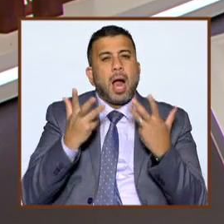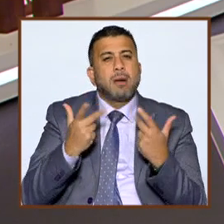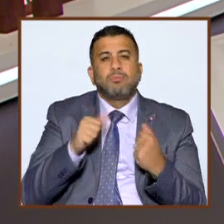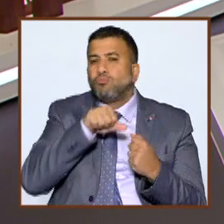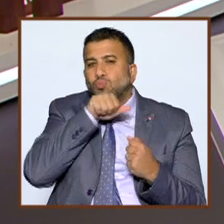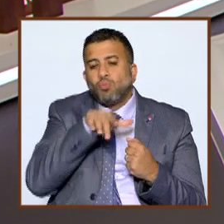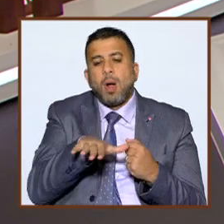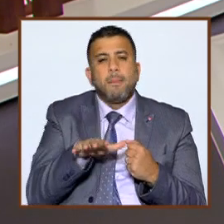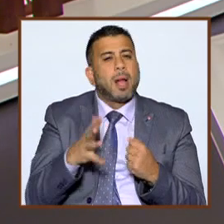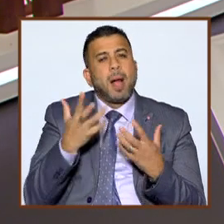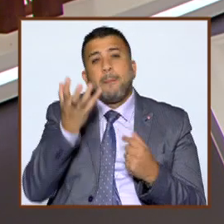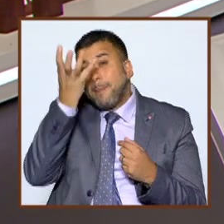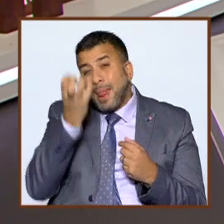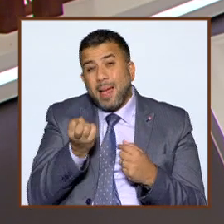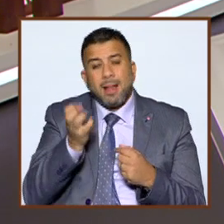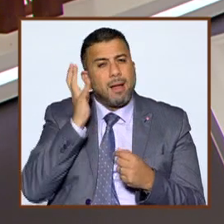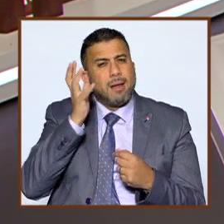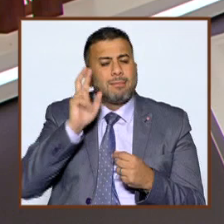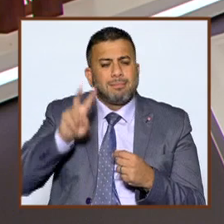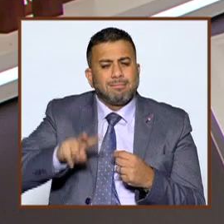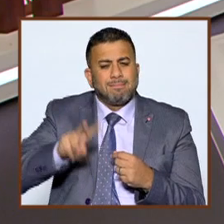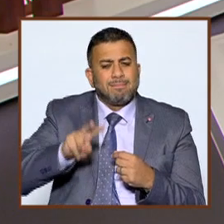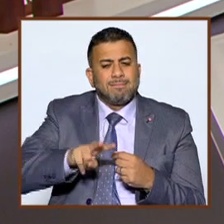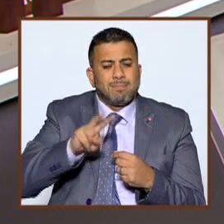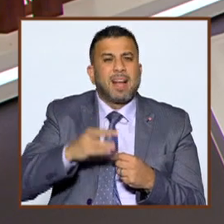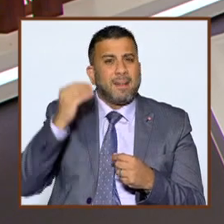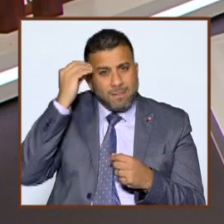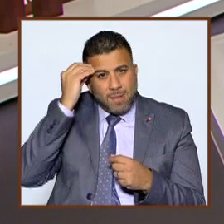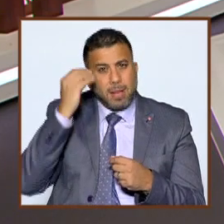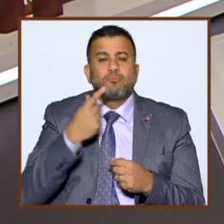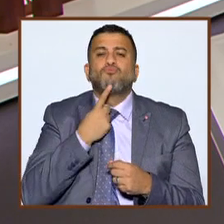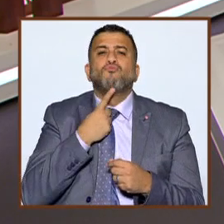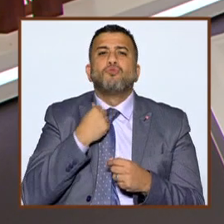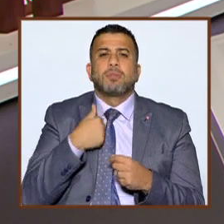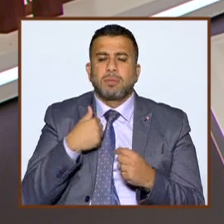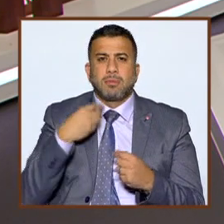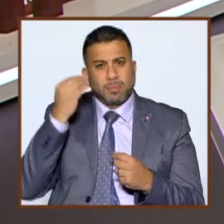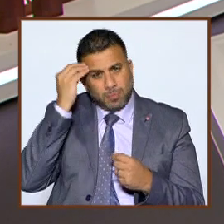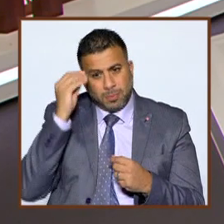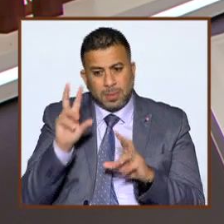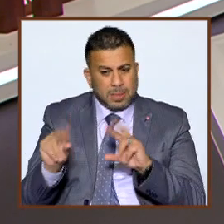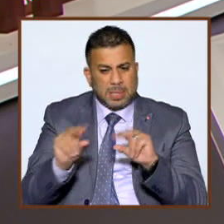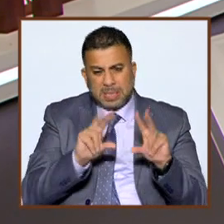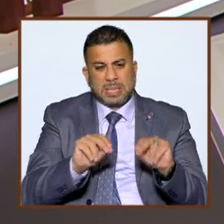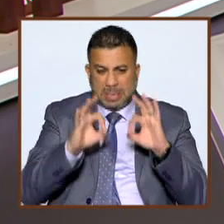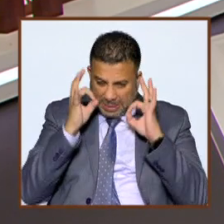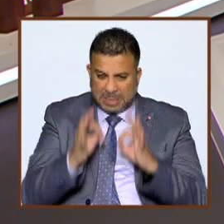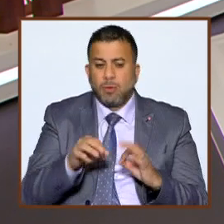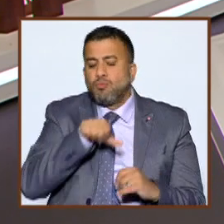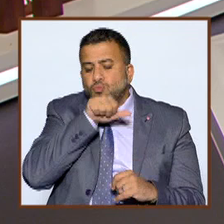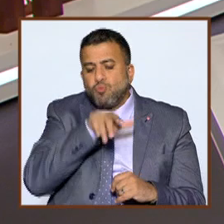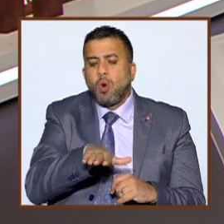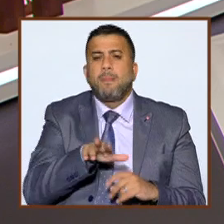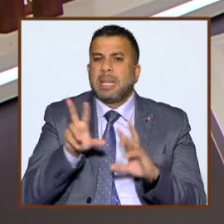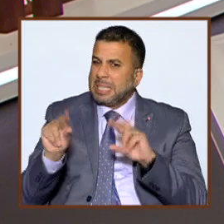كم؟ لأنه أنا يعني أريد أن يعني أصلي كما هو كان يصلي.